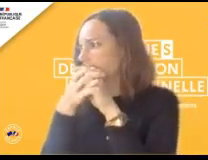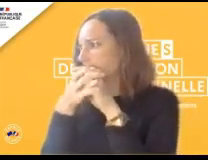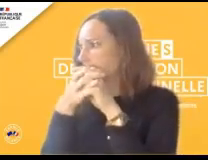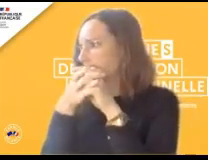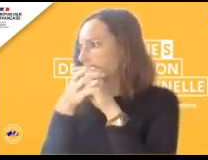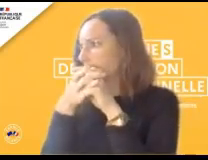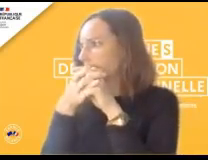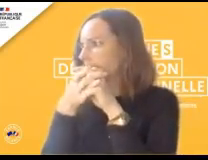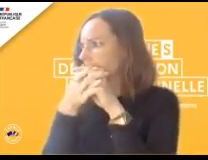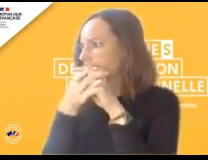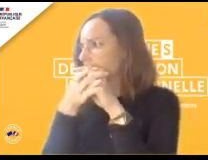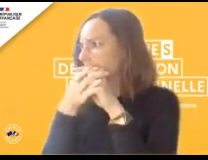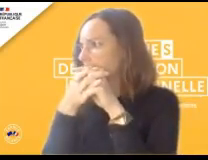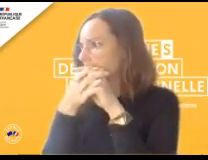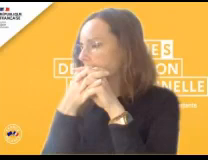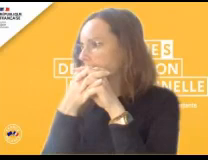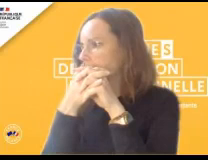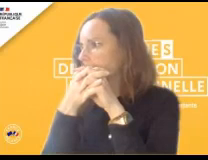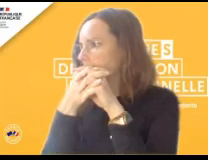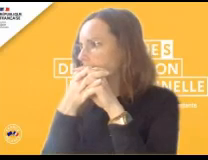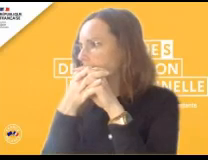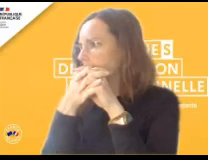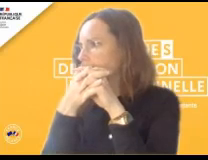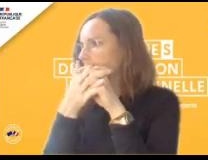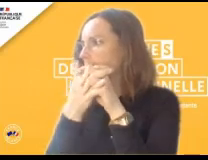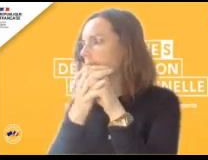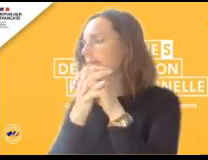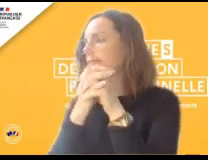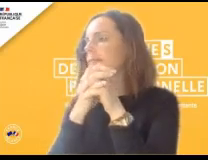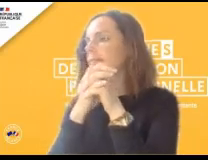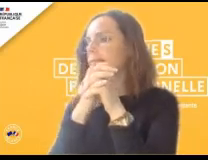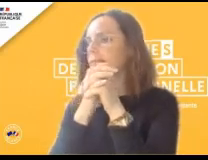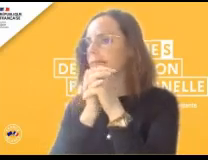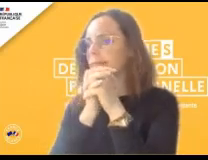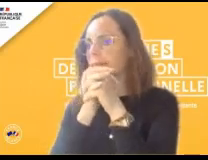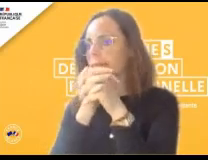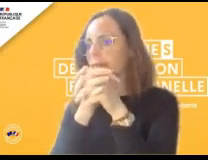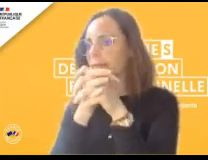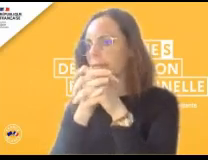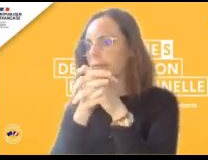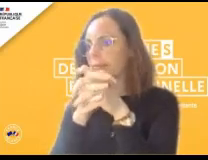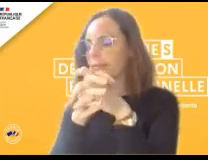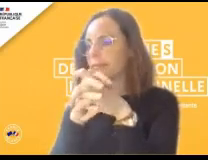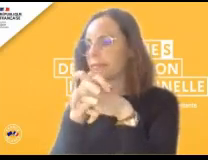de projet de création, de développement ou de reprise d'activité,